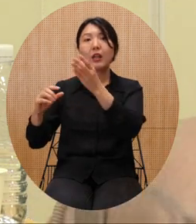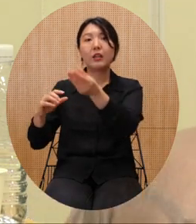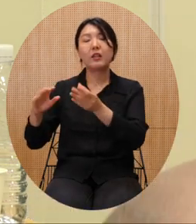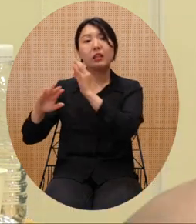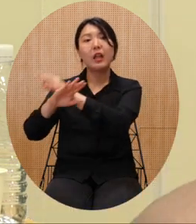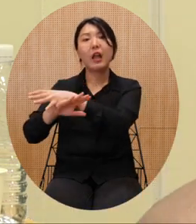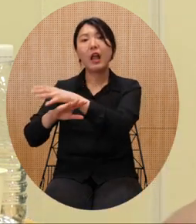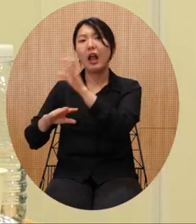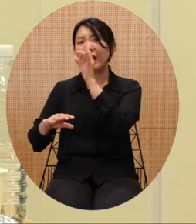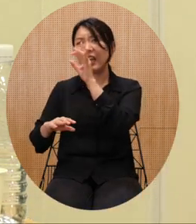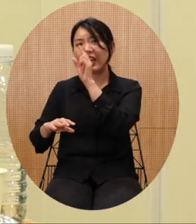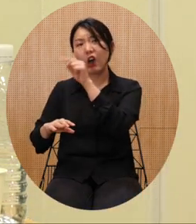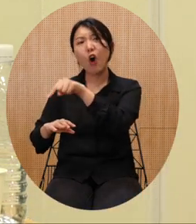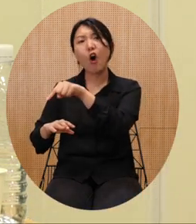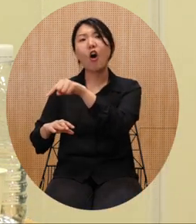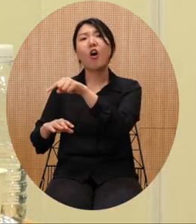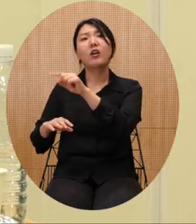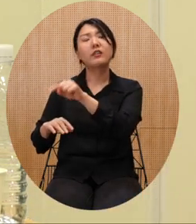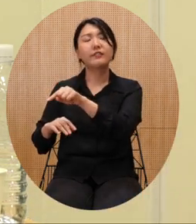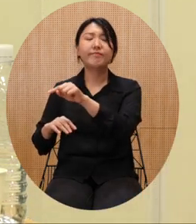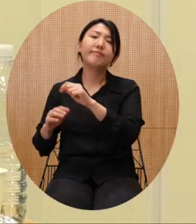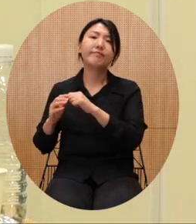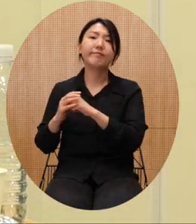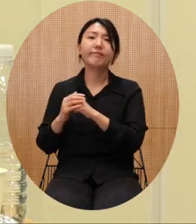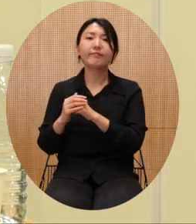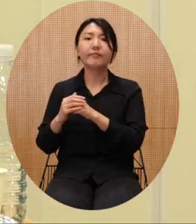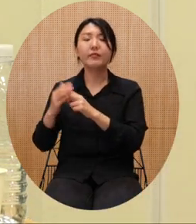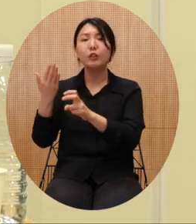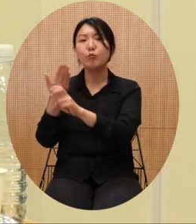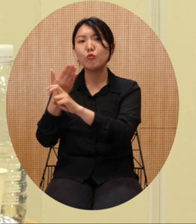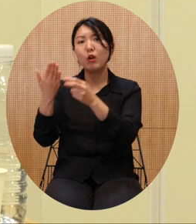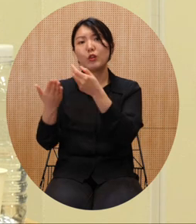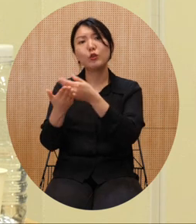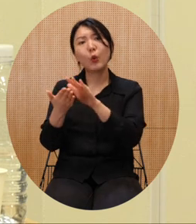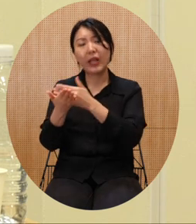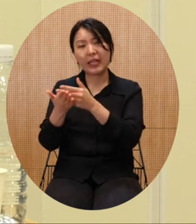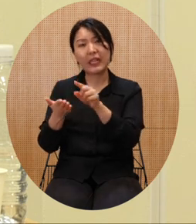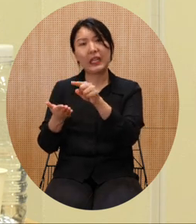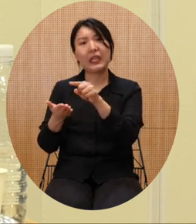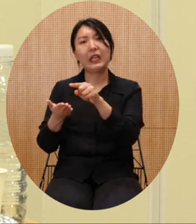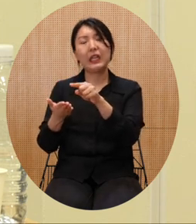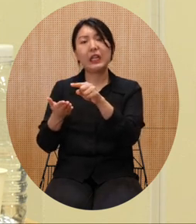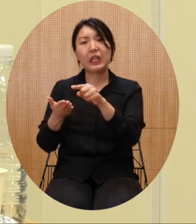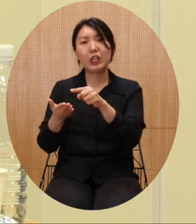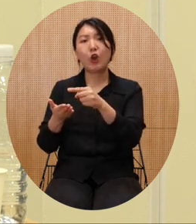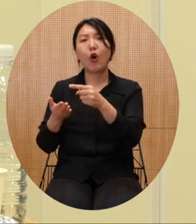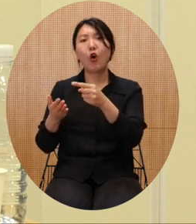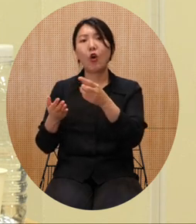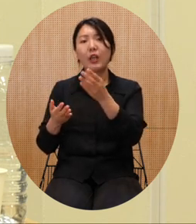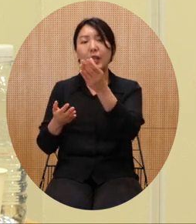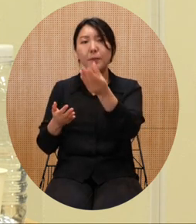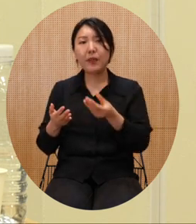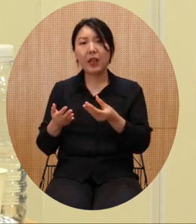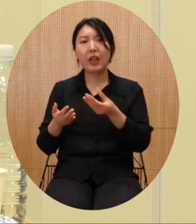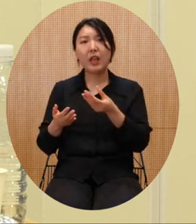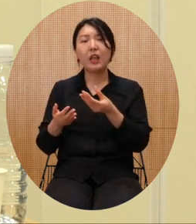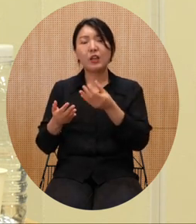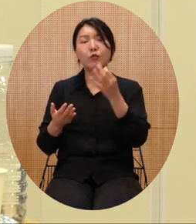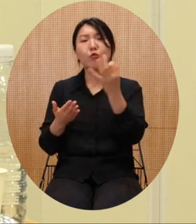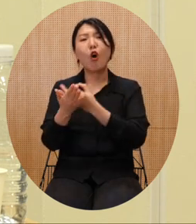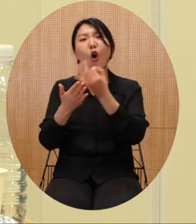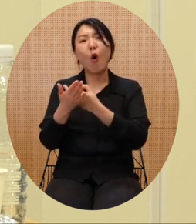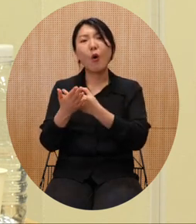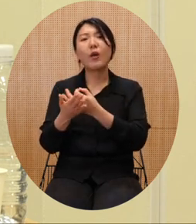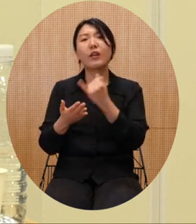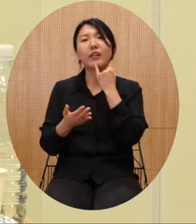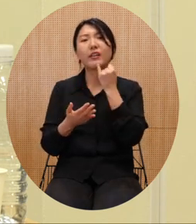임대가 안 되는 건 질문하신 분 말씀대로 불법 쪼개기가 그 임대 수입이 훨씬 좋기 때문에